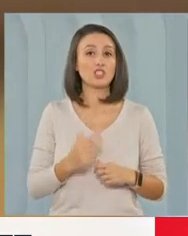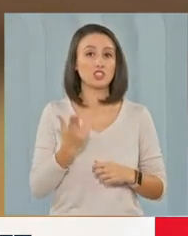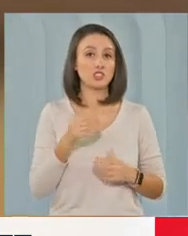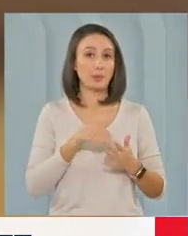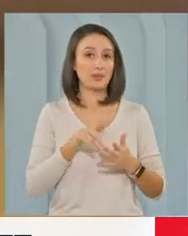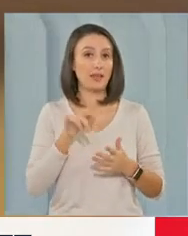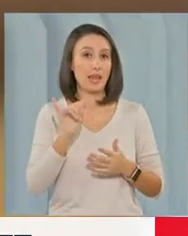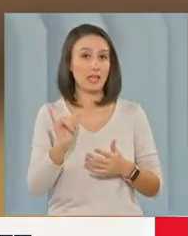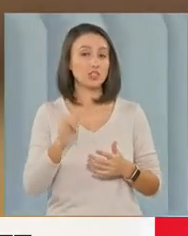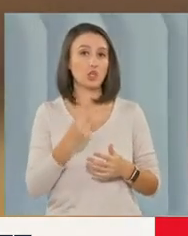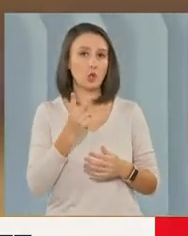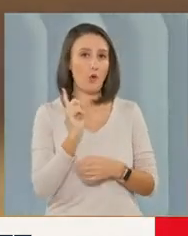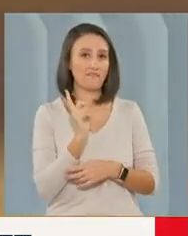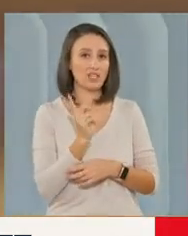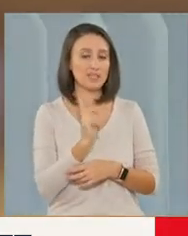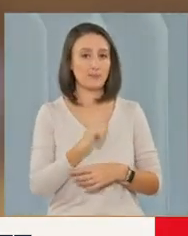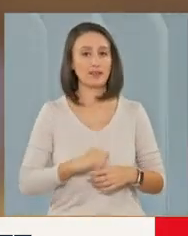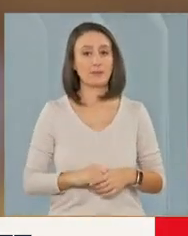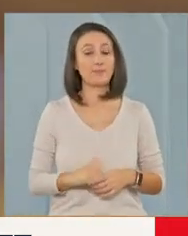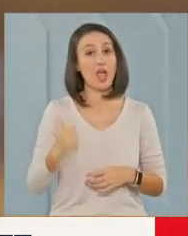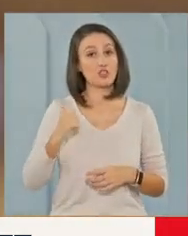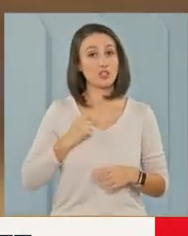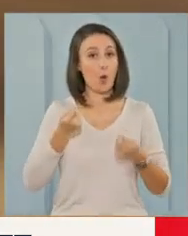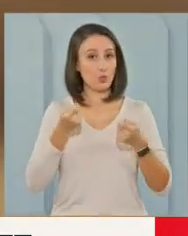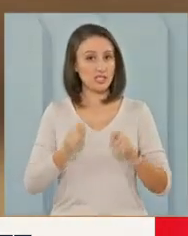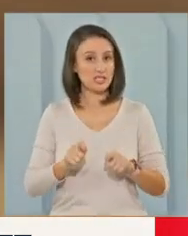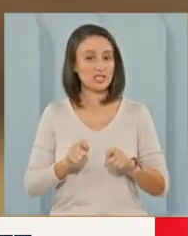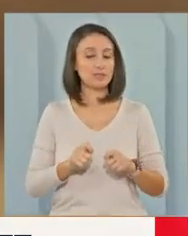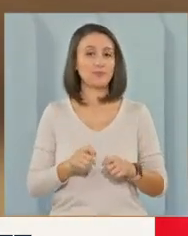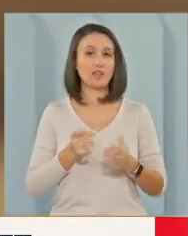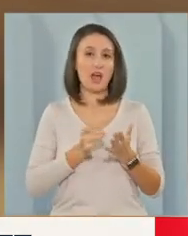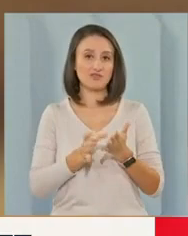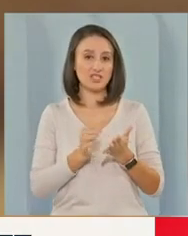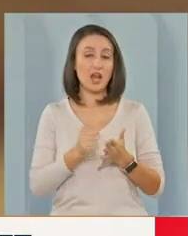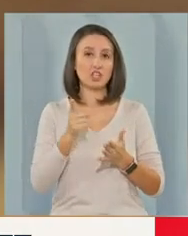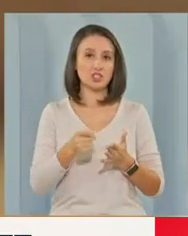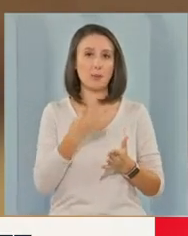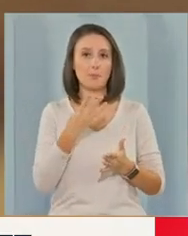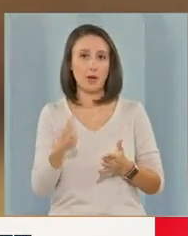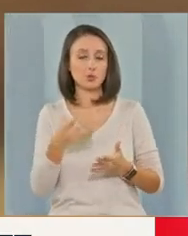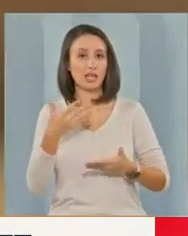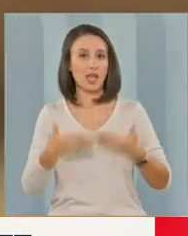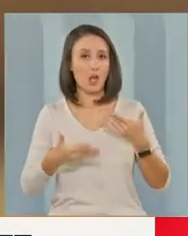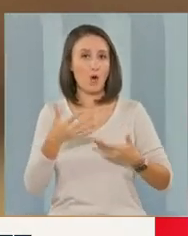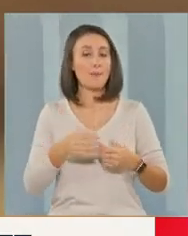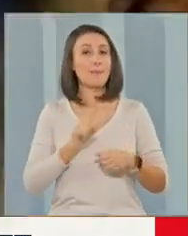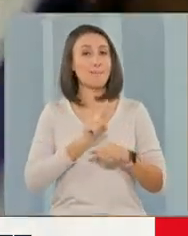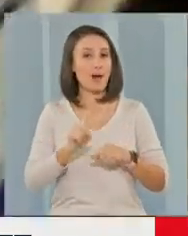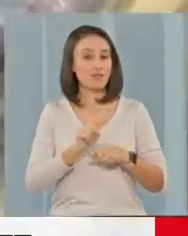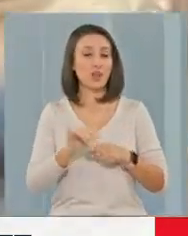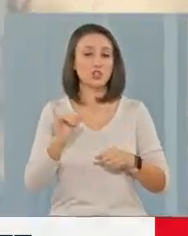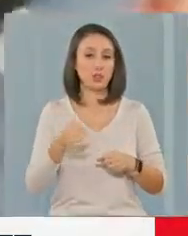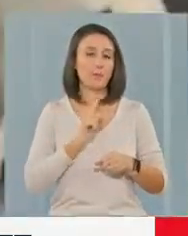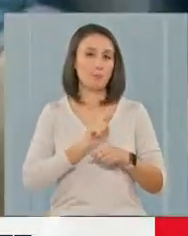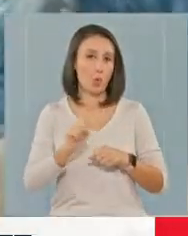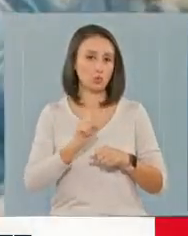15.000 RON și două avertismente agenția oprit definitiv de la comercializare 400 kg de materii prime și